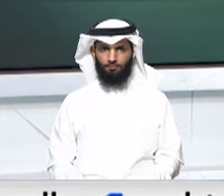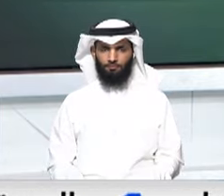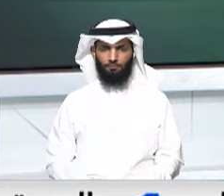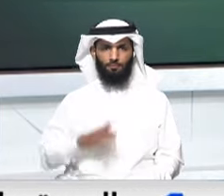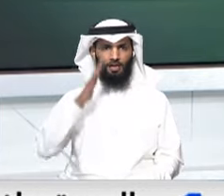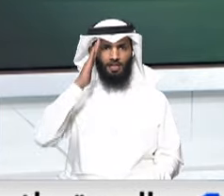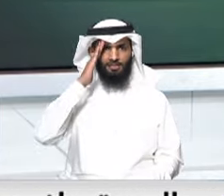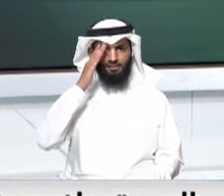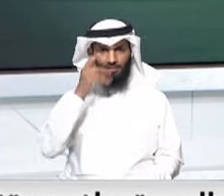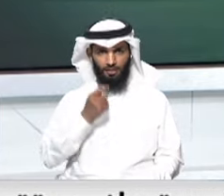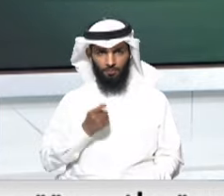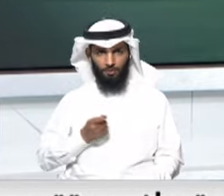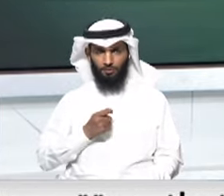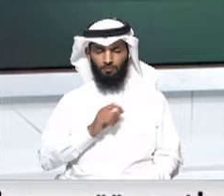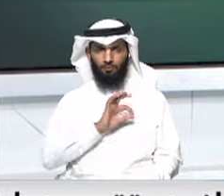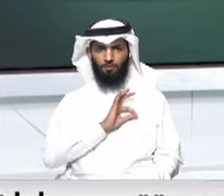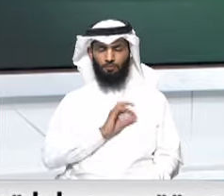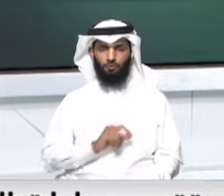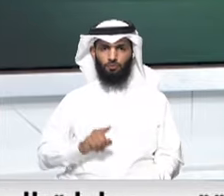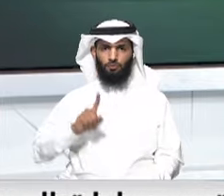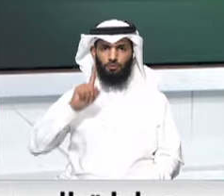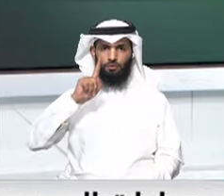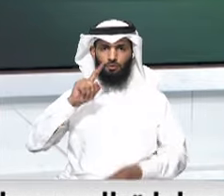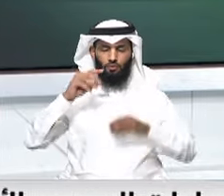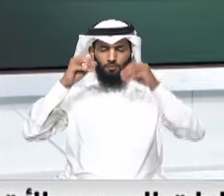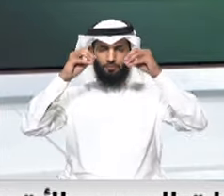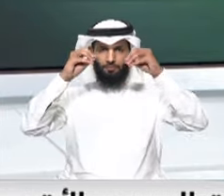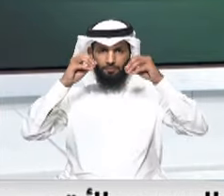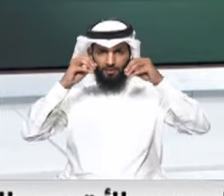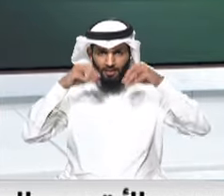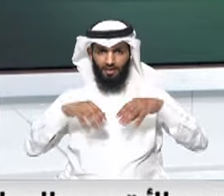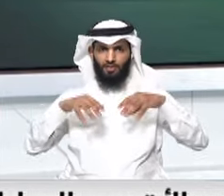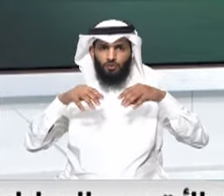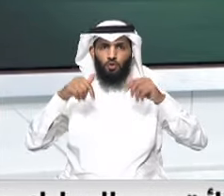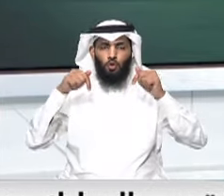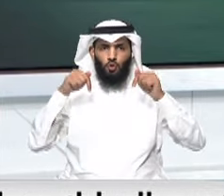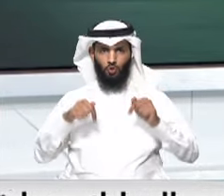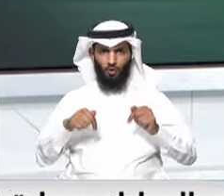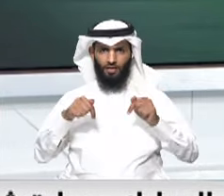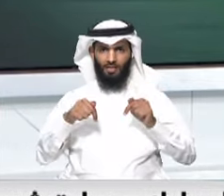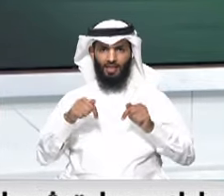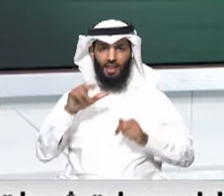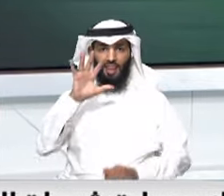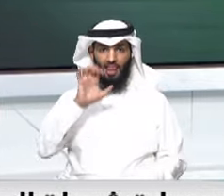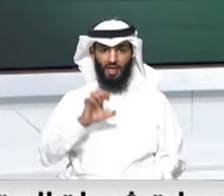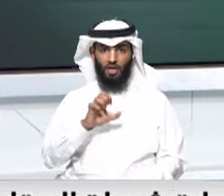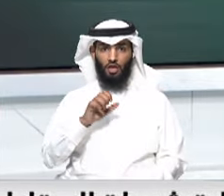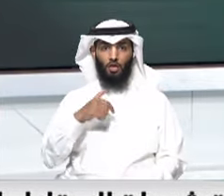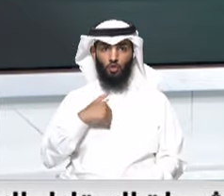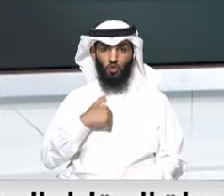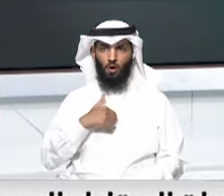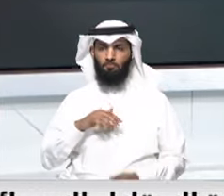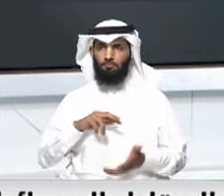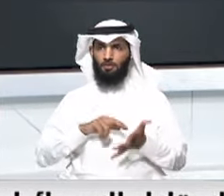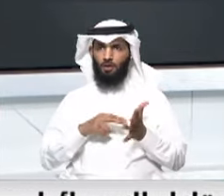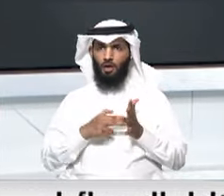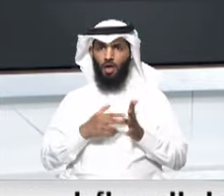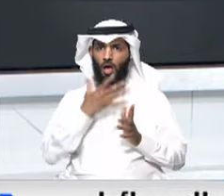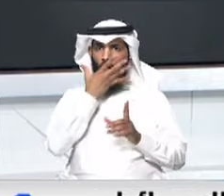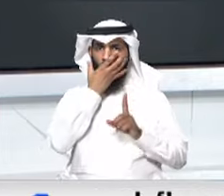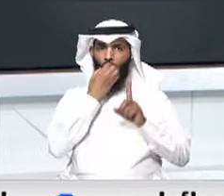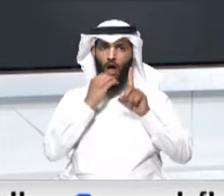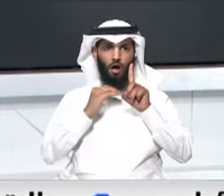السلام عليكم ورحمة الله وبركاته أعزائي المشاهدين، مساكم الله بالخير في نشرتنا الجوية لهذه الليلة. أجواءنا اليوم كانت أجواء شديدة